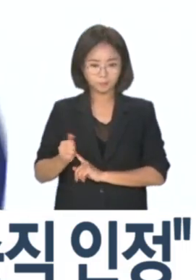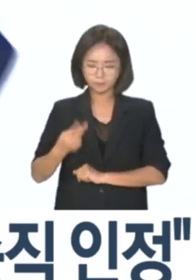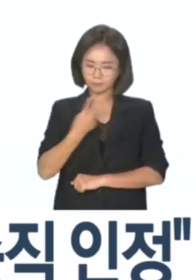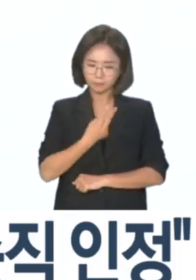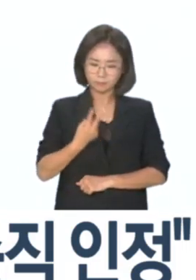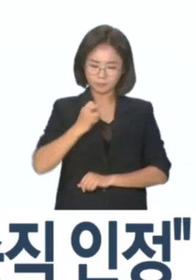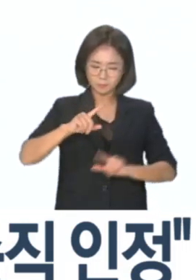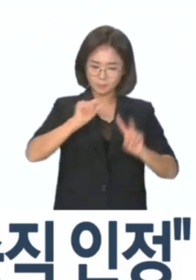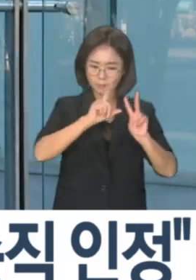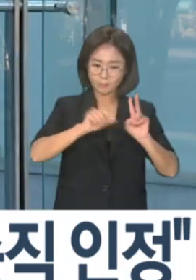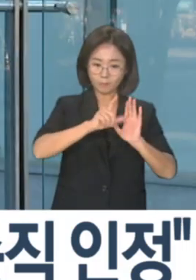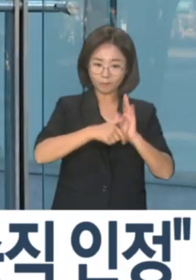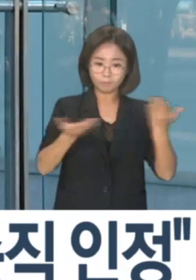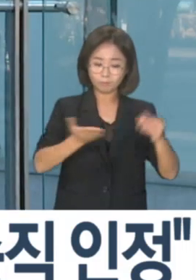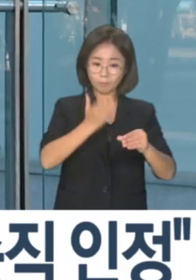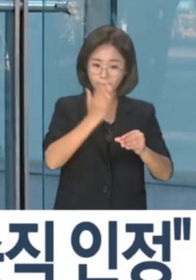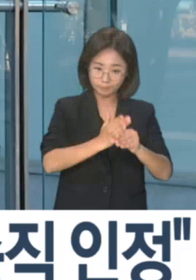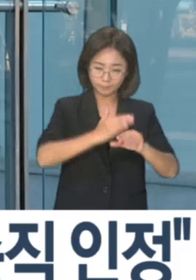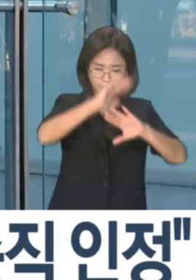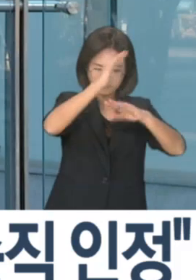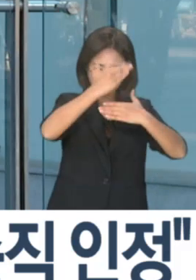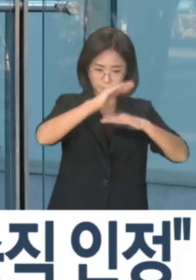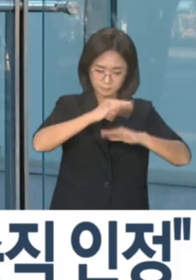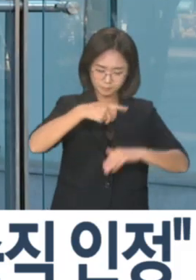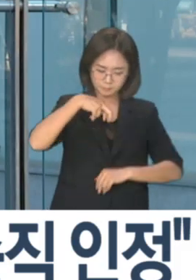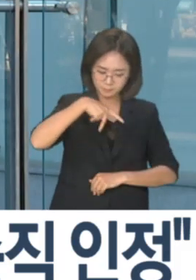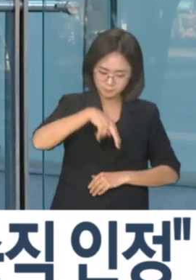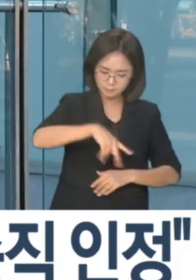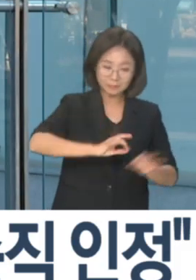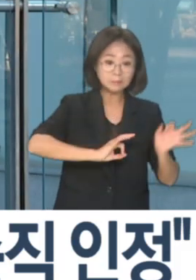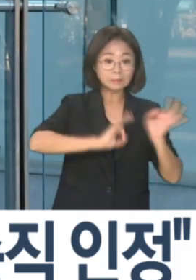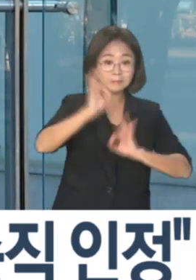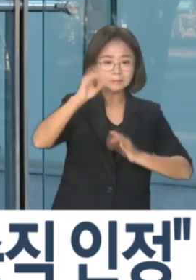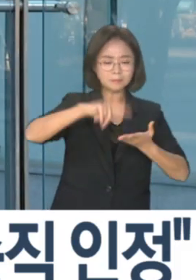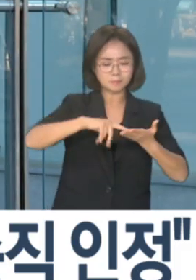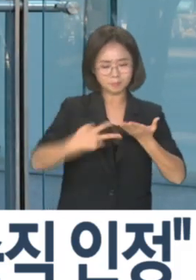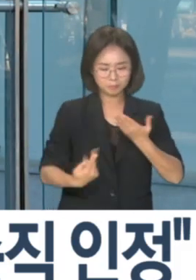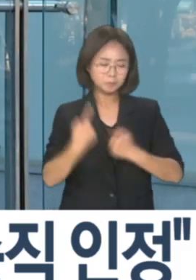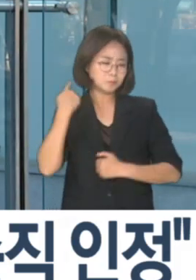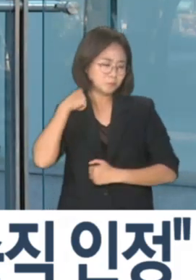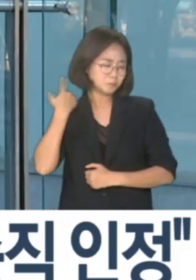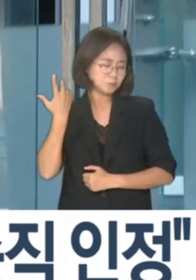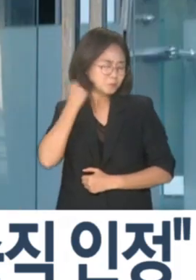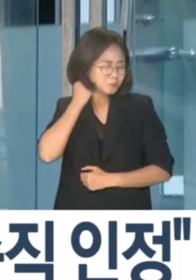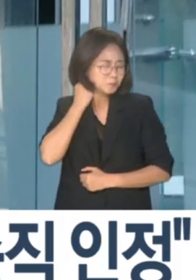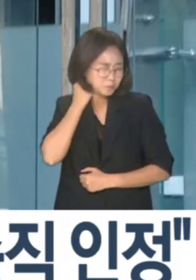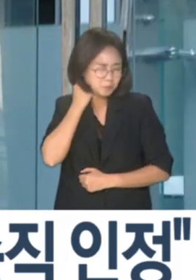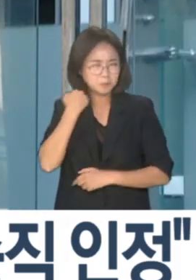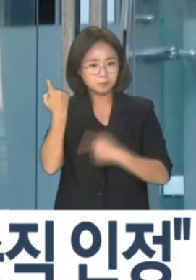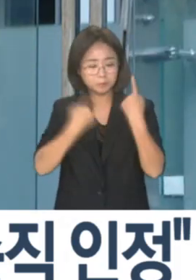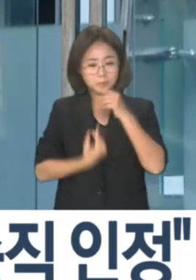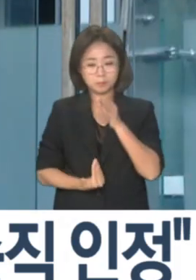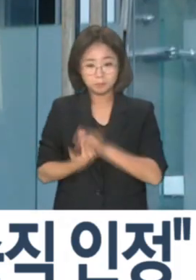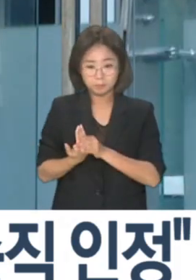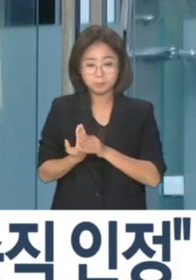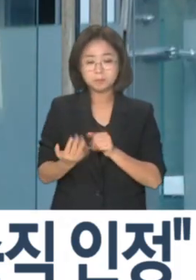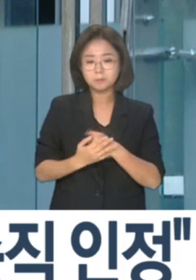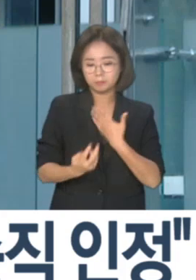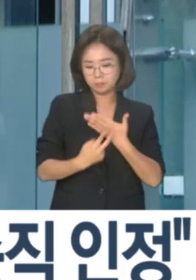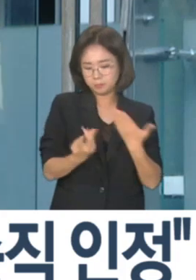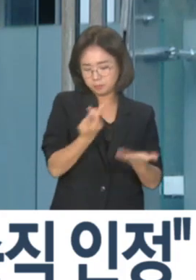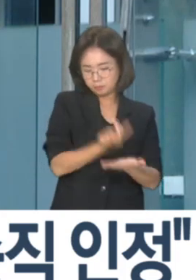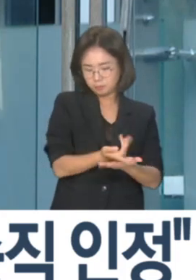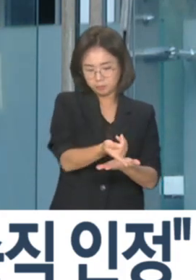2020년 2월 당직 근무 중 계단을 내려오다가 발을 헛디뎌 목부위에 충격이 가해진 는 사고를 당하고